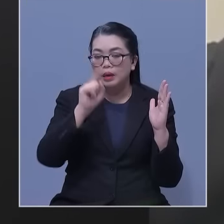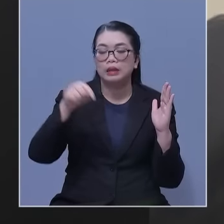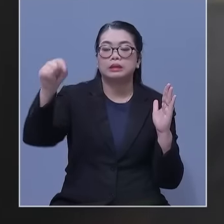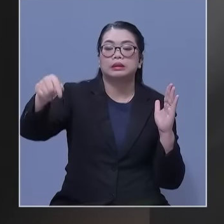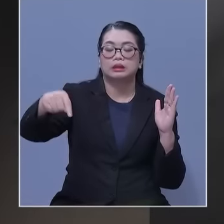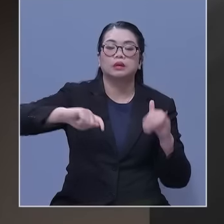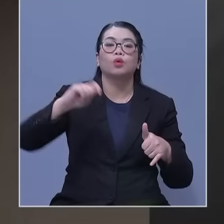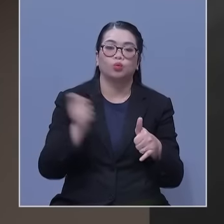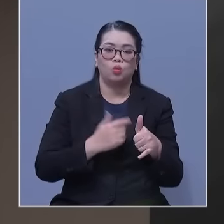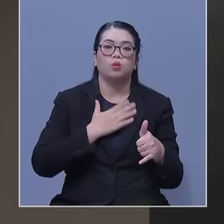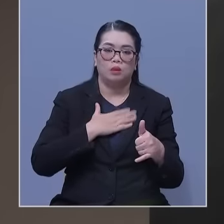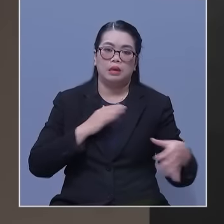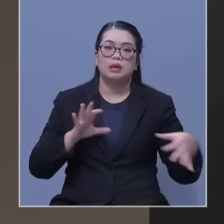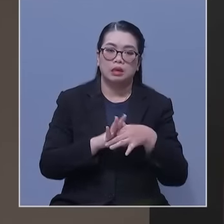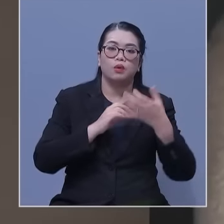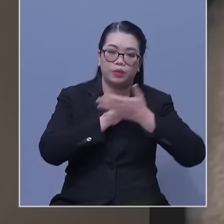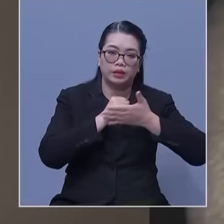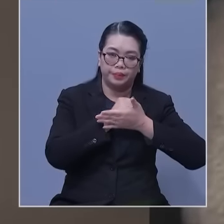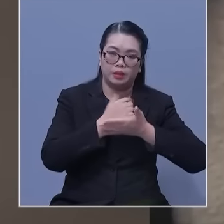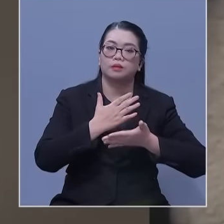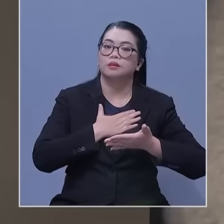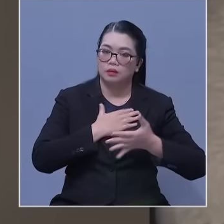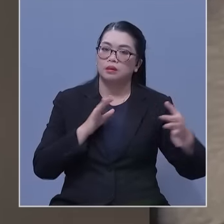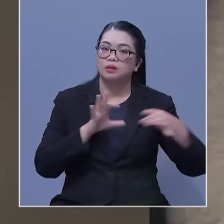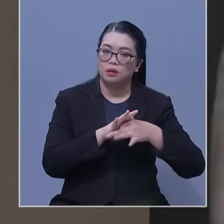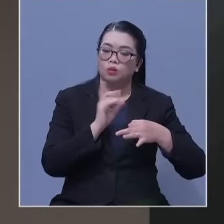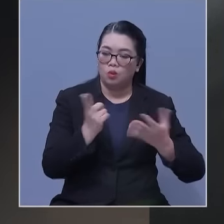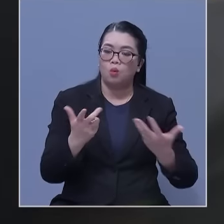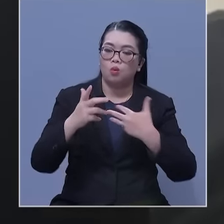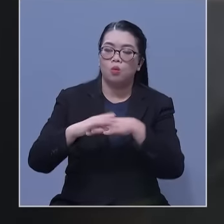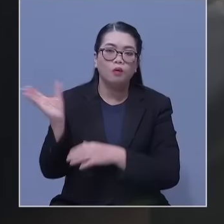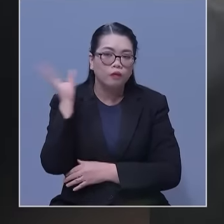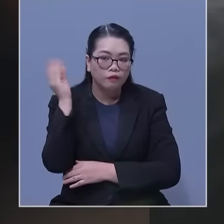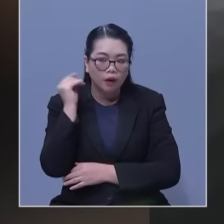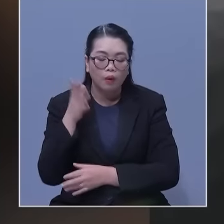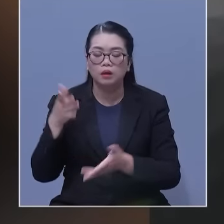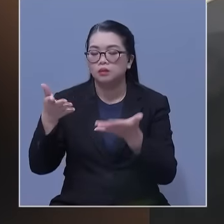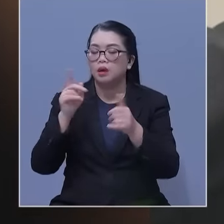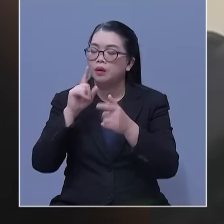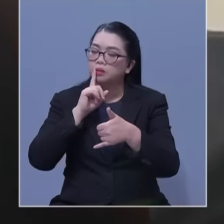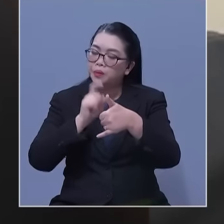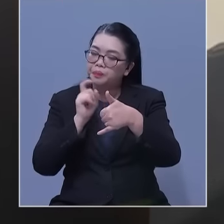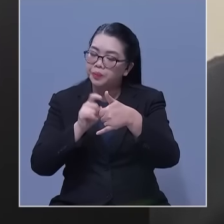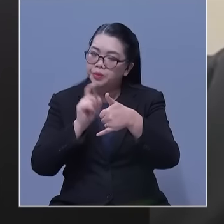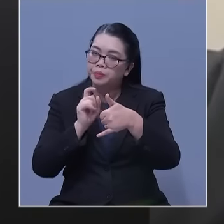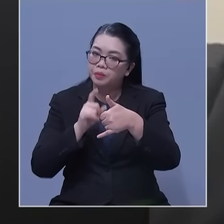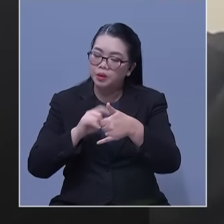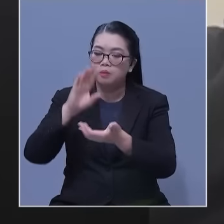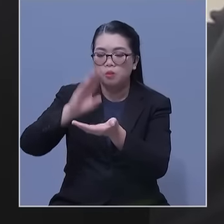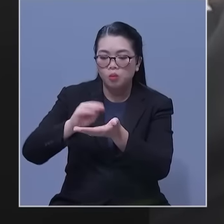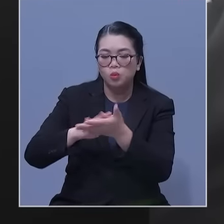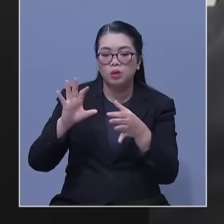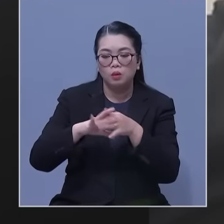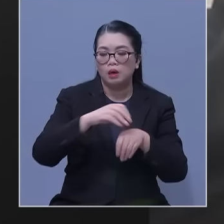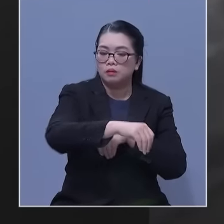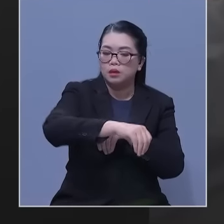แป้งเป็นนักโทษในคดีที่เกี่ยวข้องกับยาเสพติดจึงต้องร่วมเข้ารับฟังการสอบสวนนะครับเนื่องจากว่าอาจจะมีข้อมูลที่เกี่ยวกับ